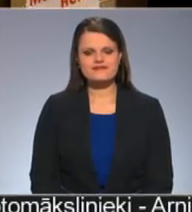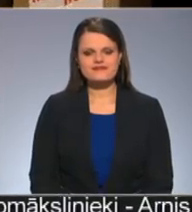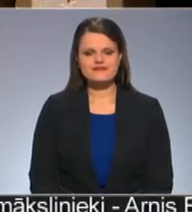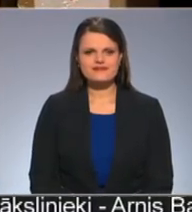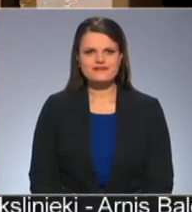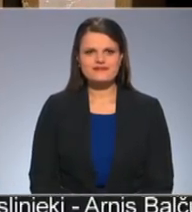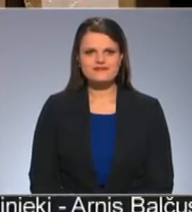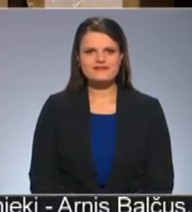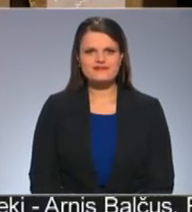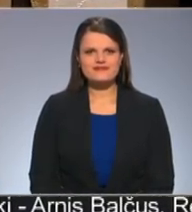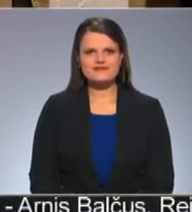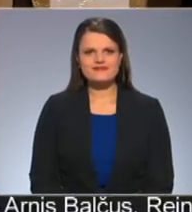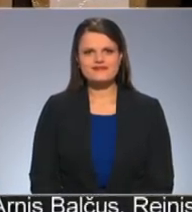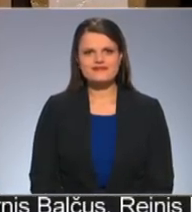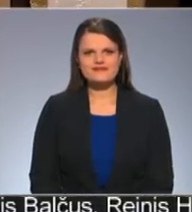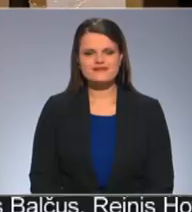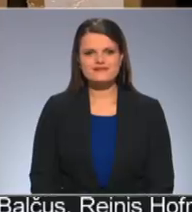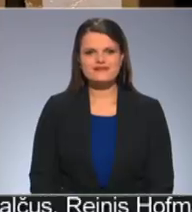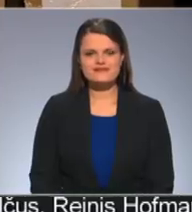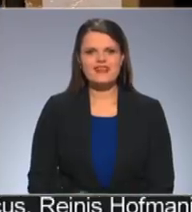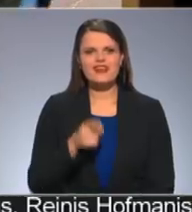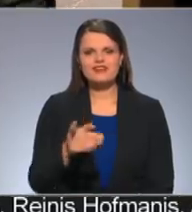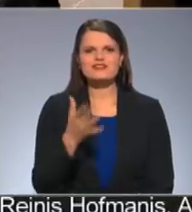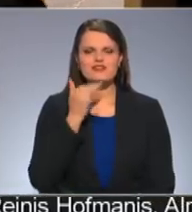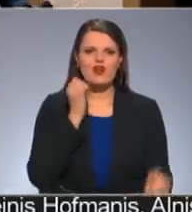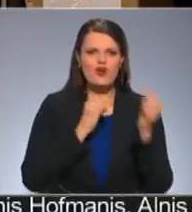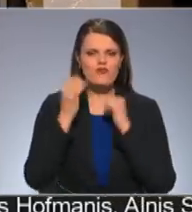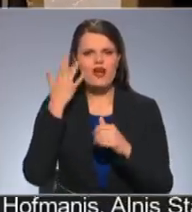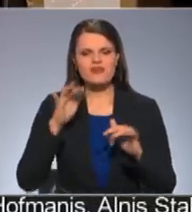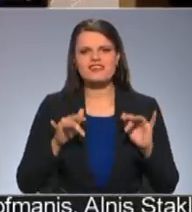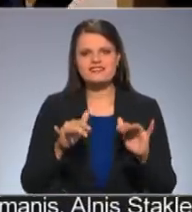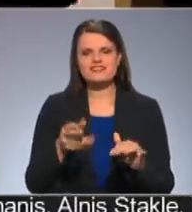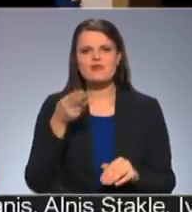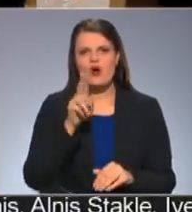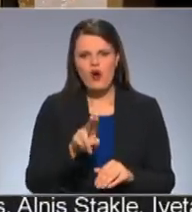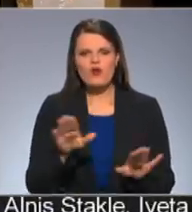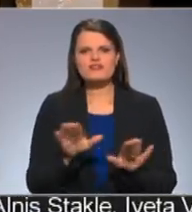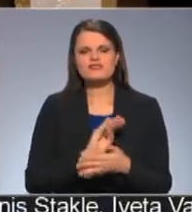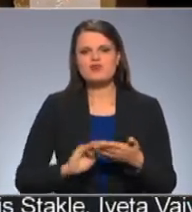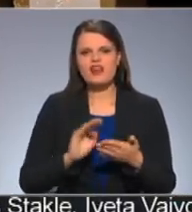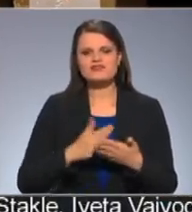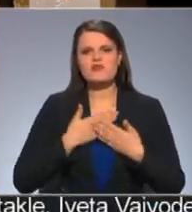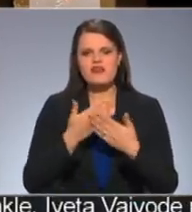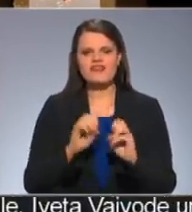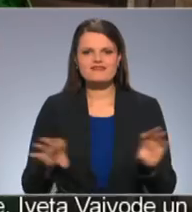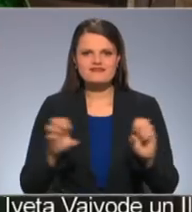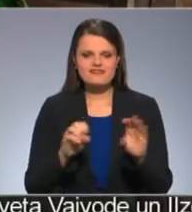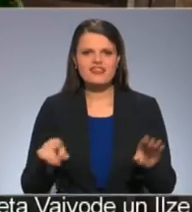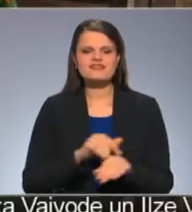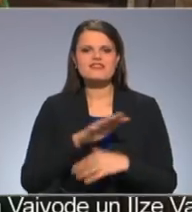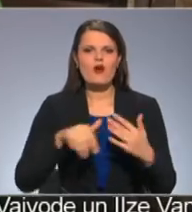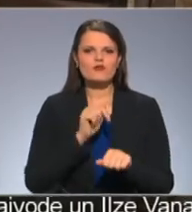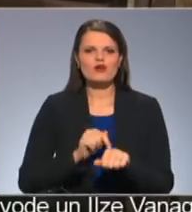приходится быть джентльменом. Traģikomiskais amerikāņu scenārists un dramaturga Ričarda Baira mīles stāsts Jauktās jūtas